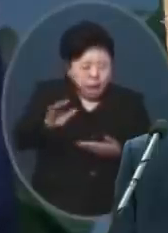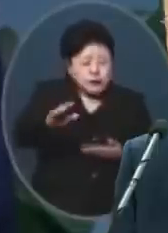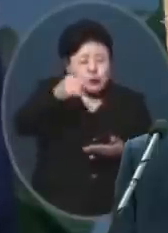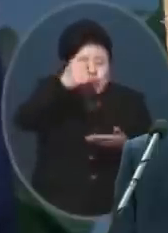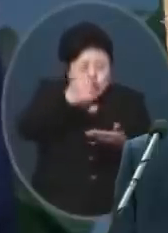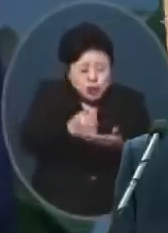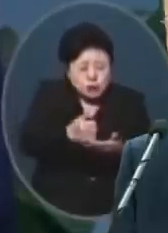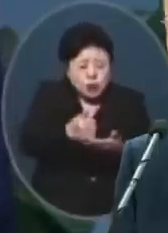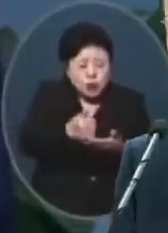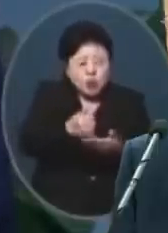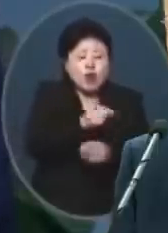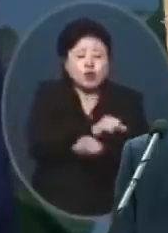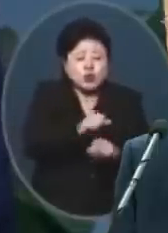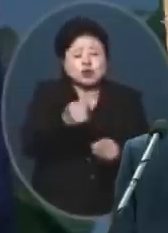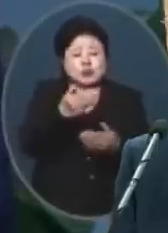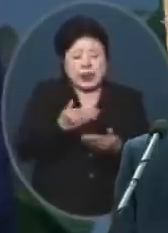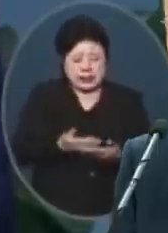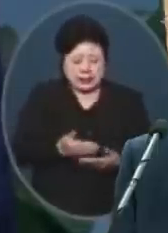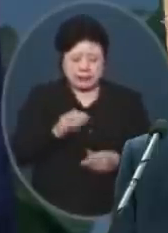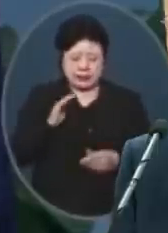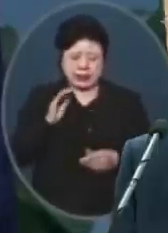장차의 죄도 용서받습니다